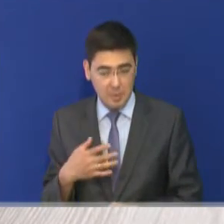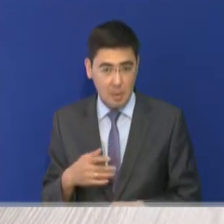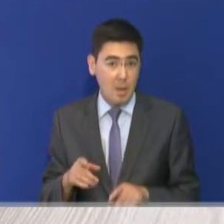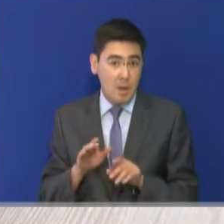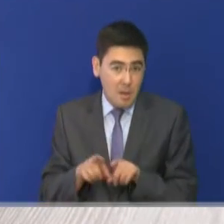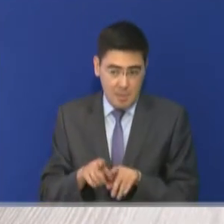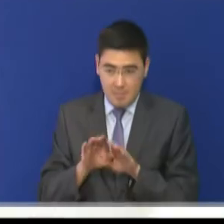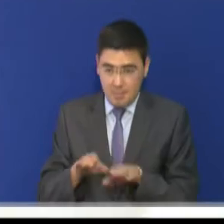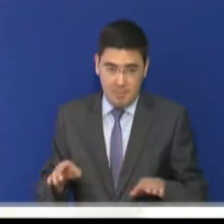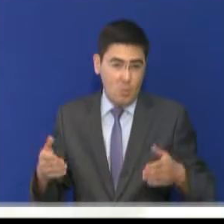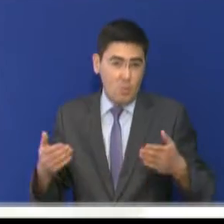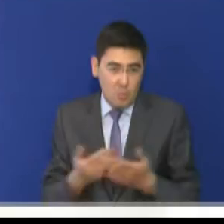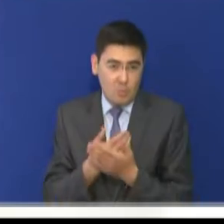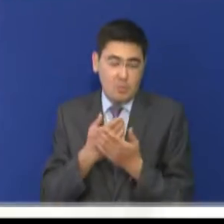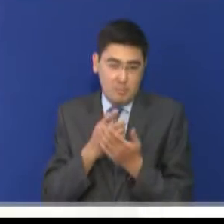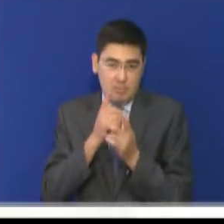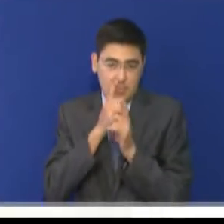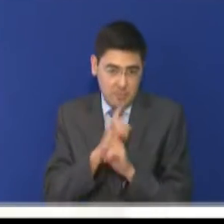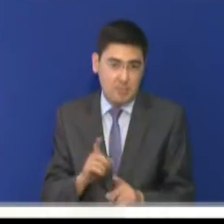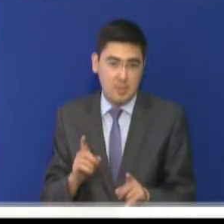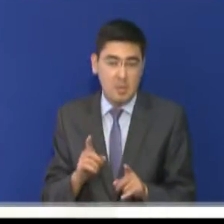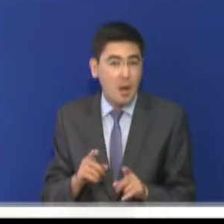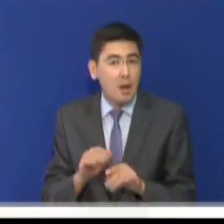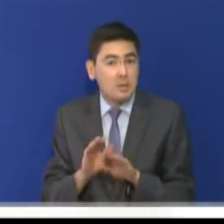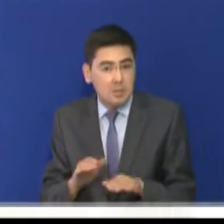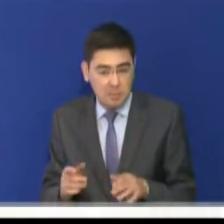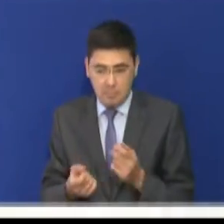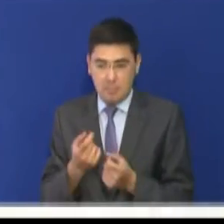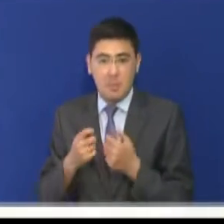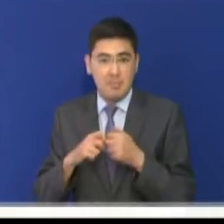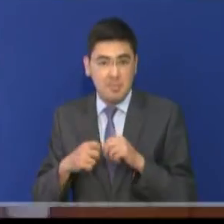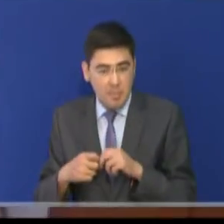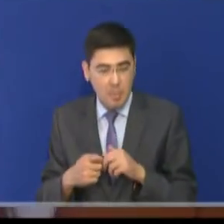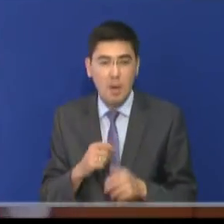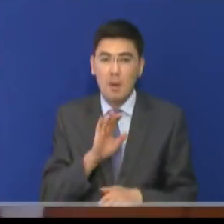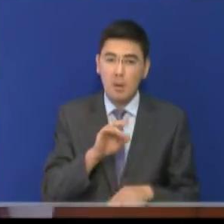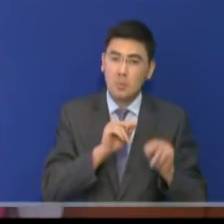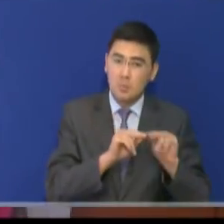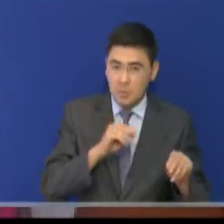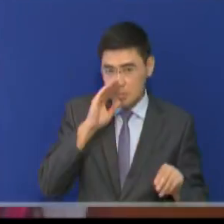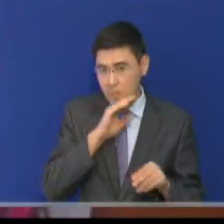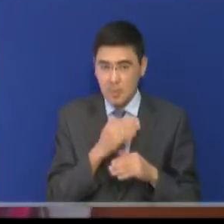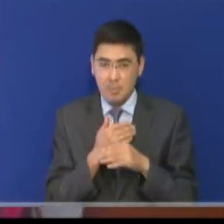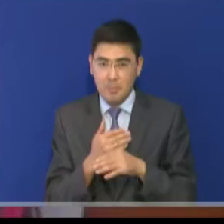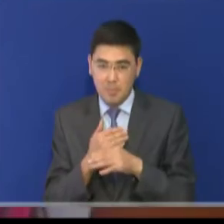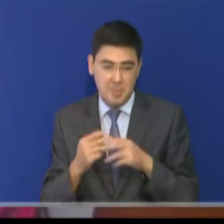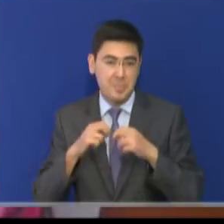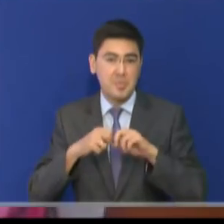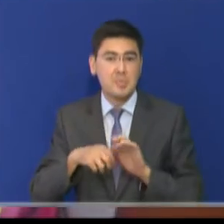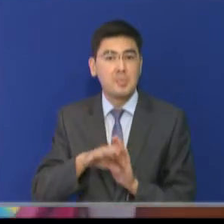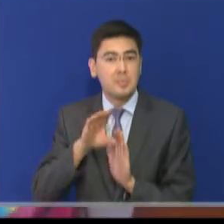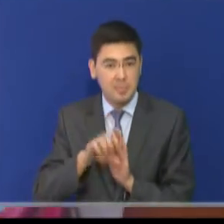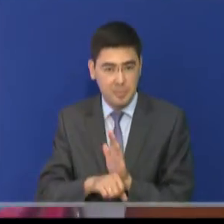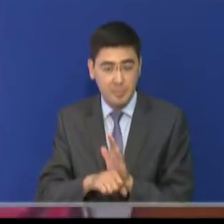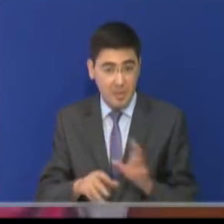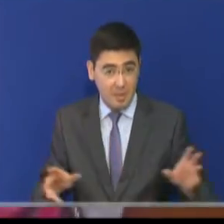явлением, поэтому при его внедрении возникли определенные трудности, которые постепенно решались педагогами и родителями. Несмотря на сложности,